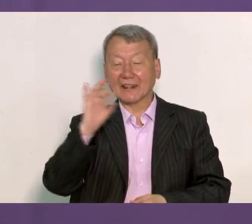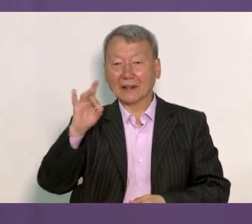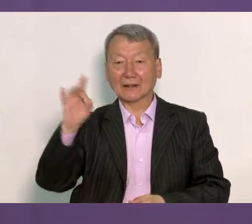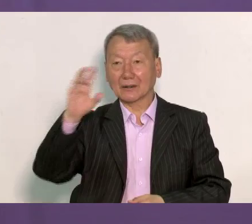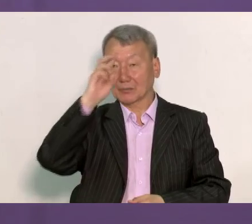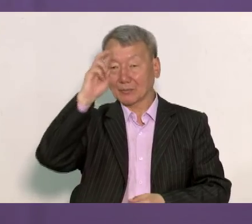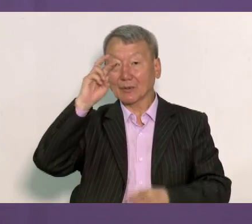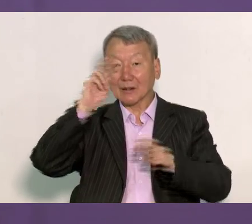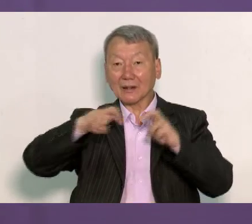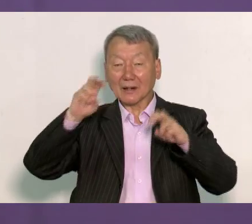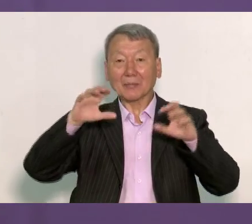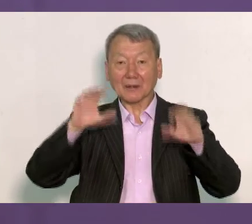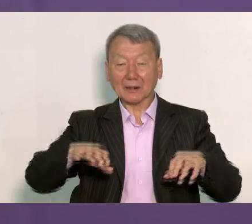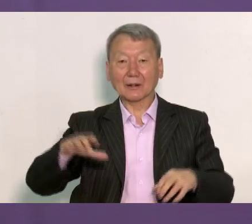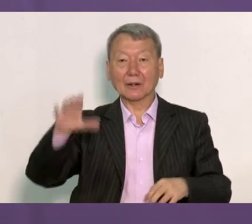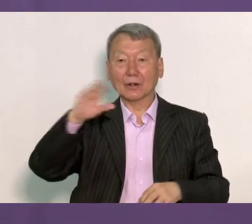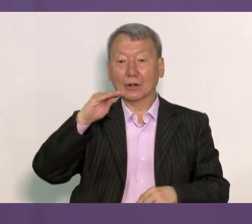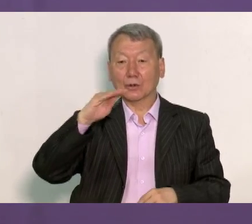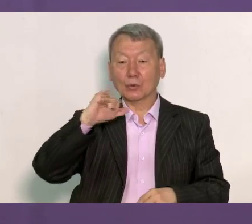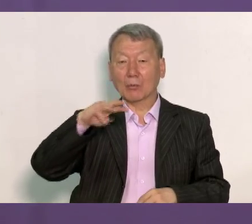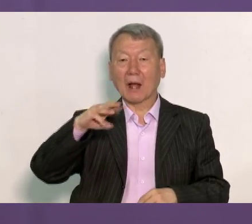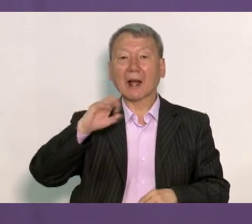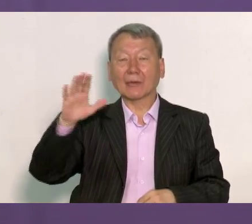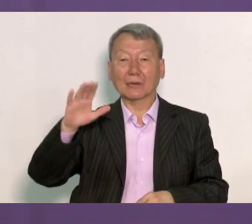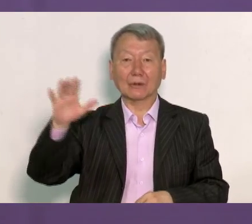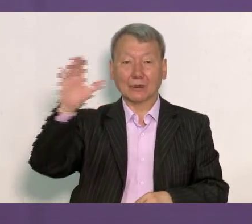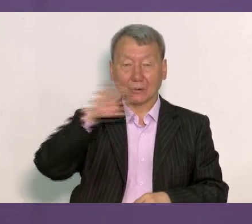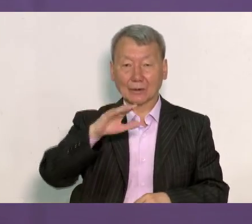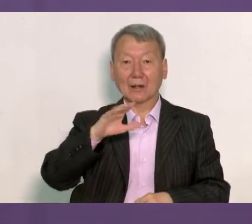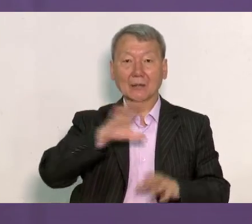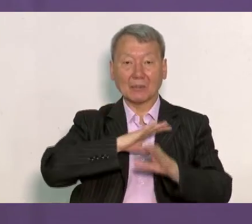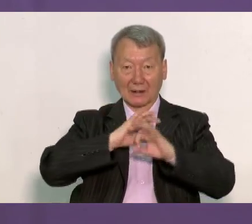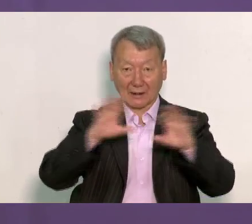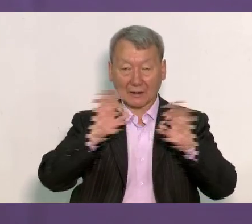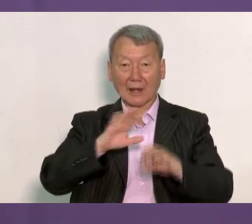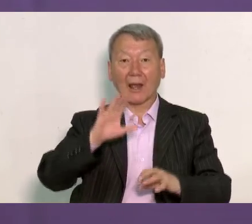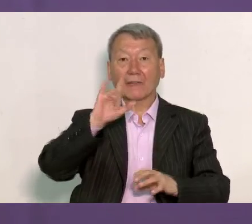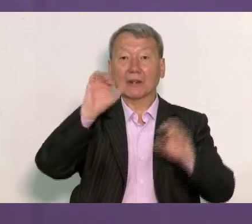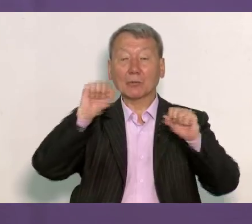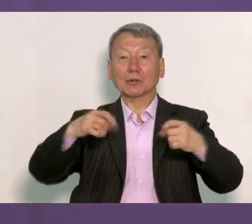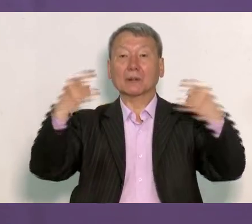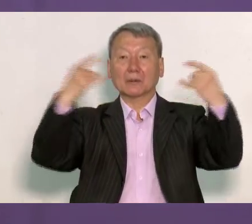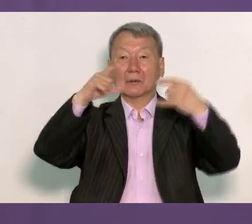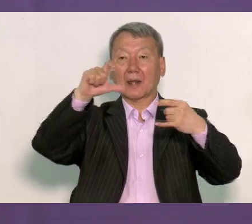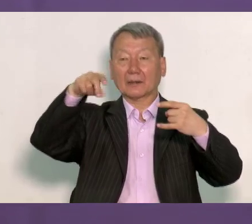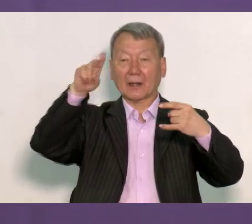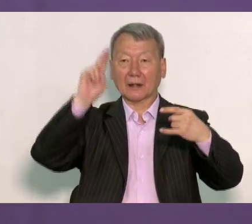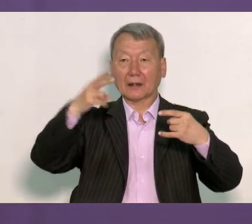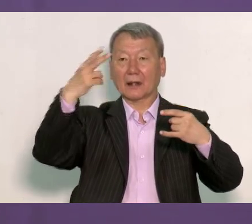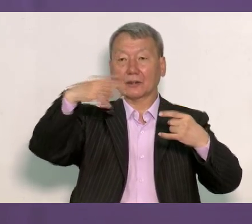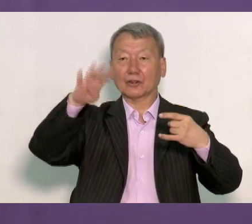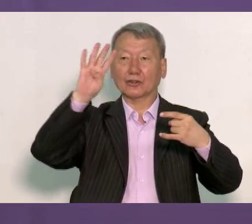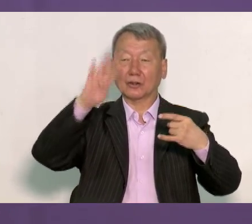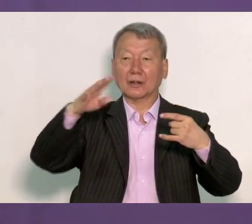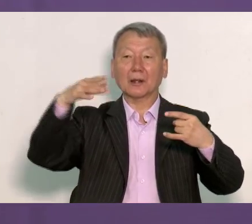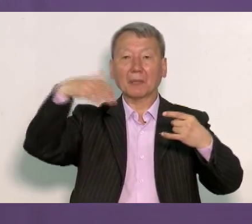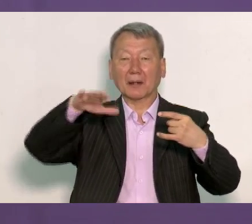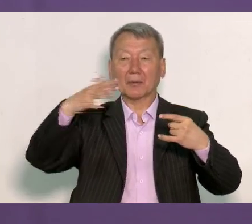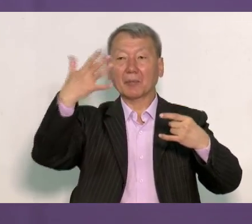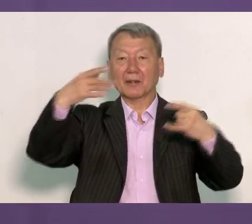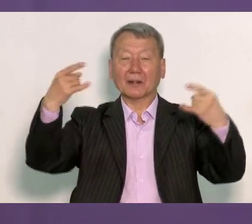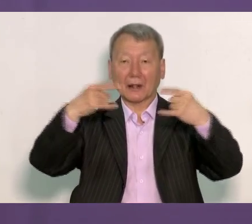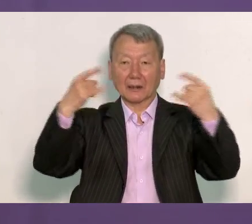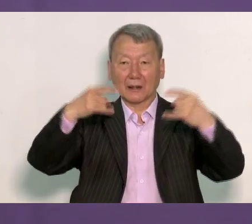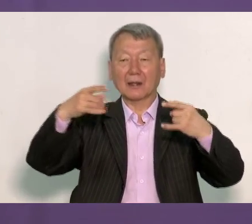мамлекеттик инспекциясынын төрагасы Жумаканов Калысбек Туратбекович маалымат берип өттү. Брифингди түзүүдөн ЛТР, КТРК, Лото 24, Пирамида